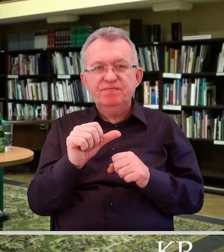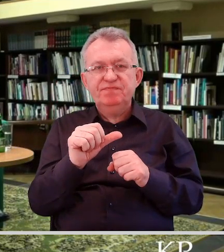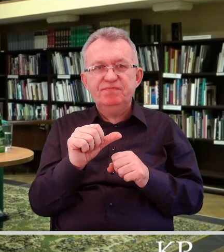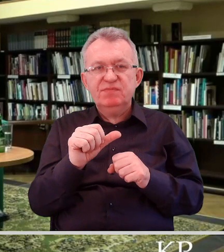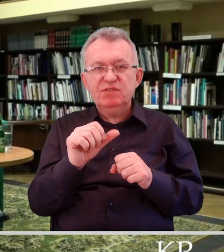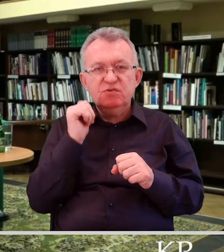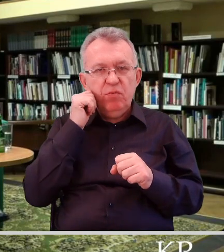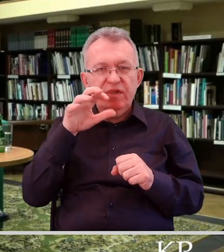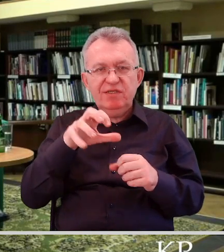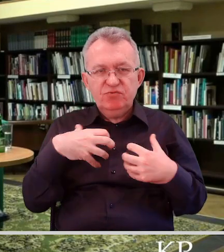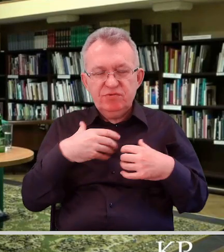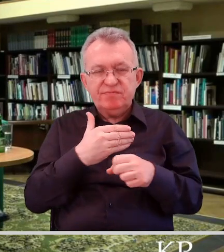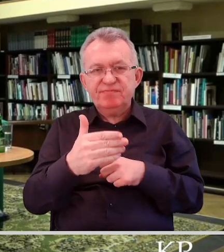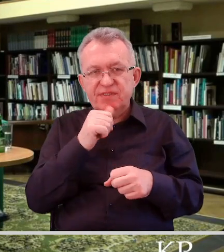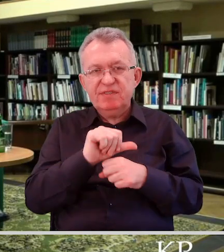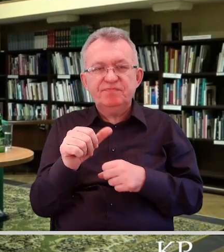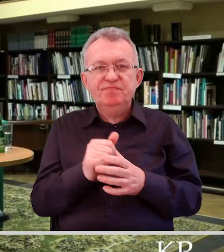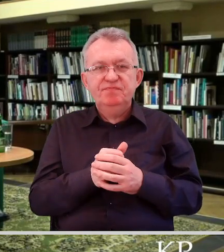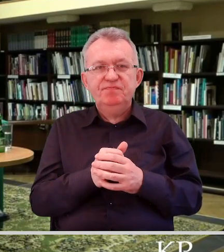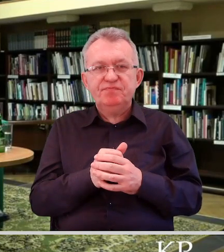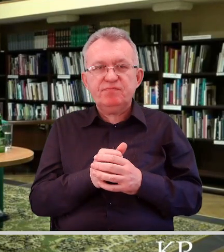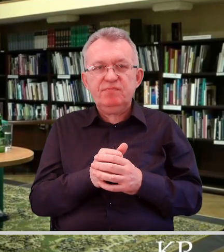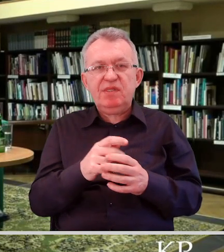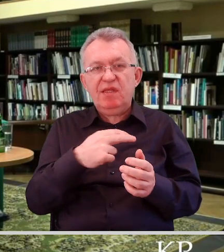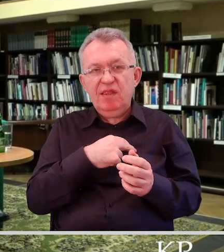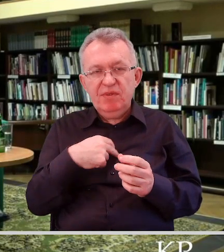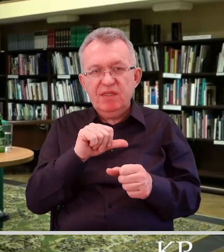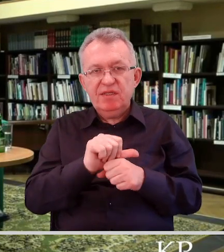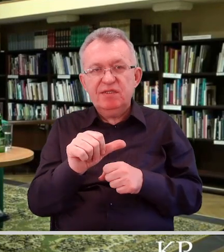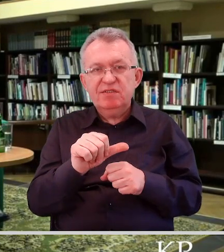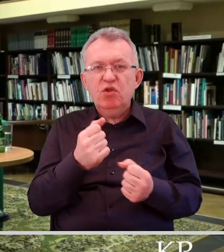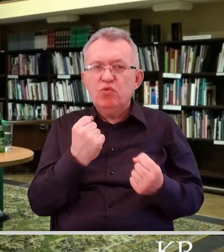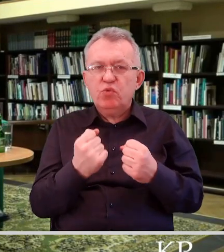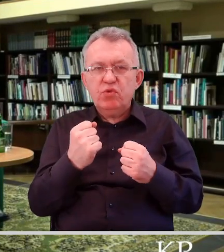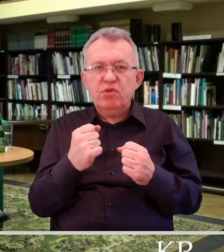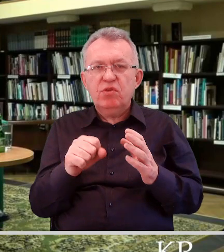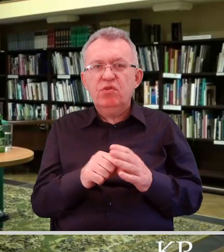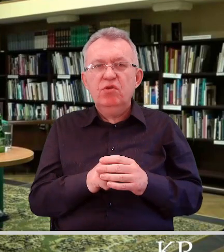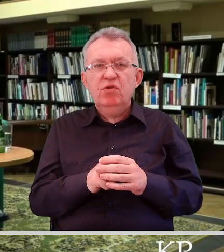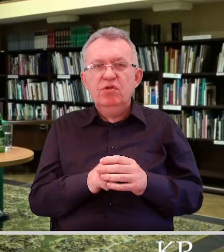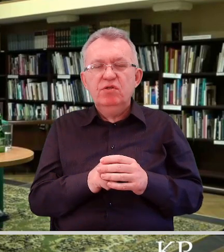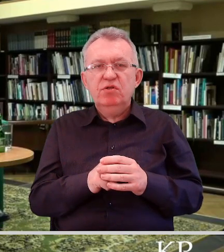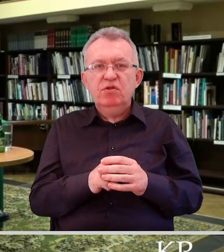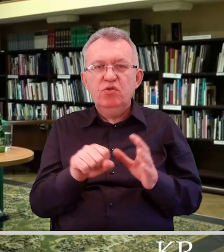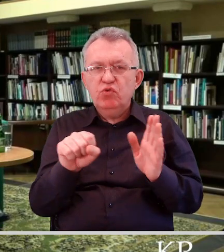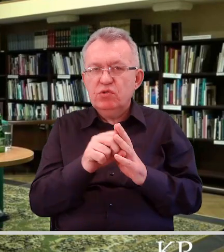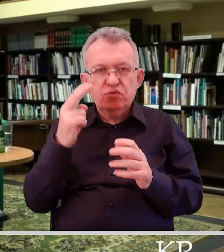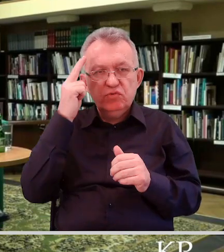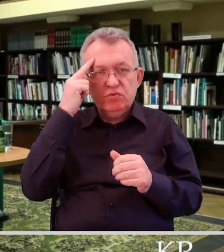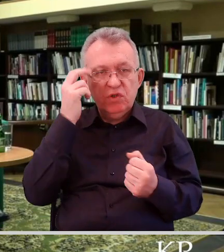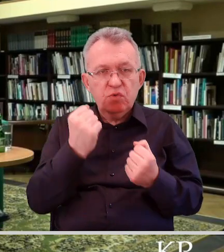występuje w życiu kobiet i dla mnie takie jakieś trudne do w ogóle